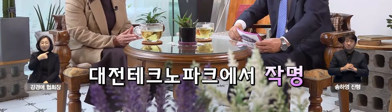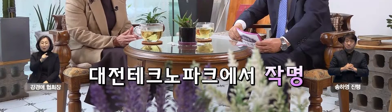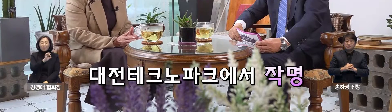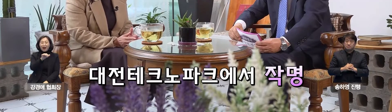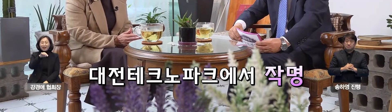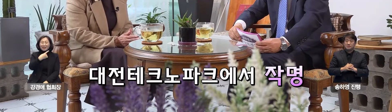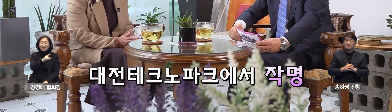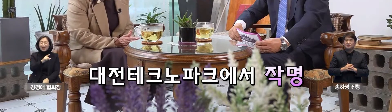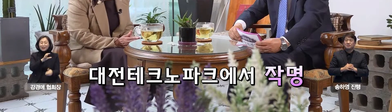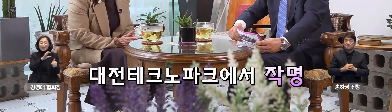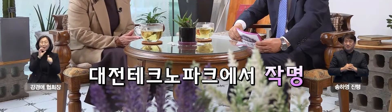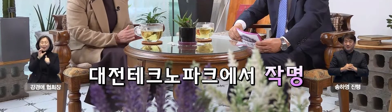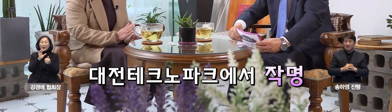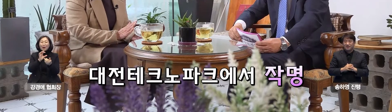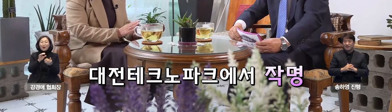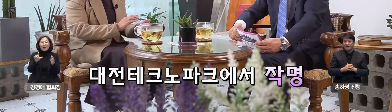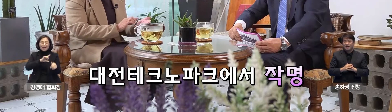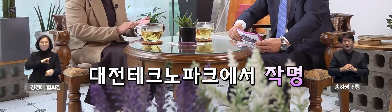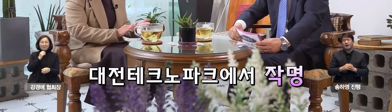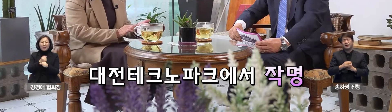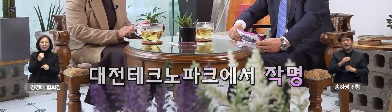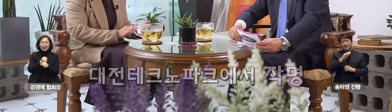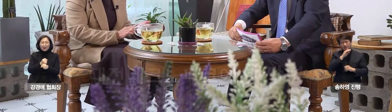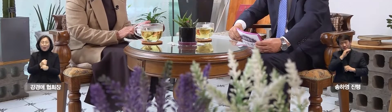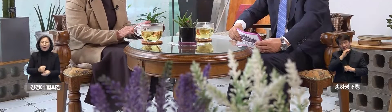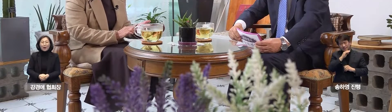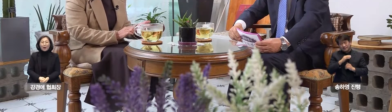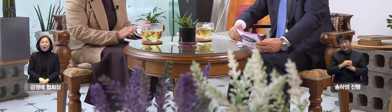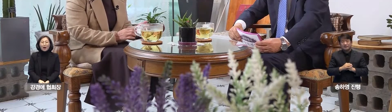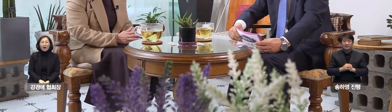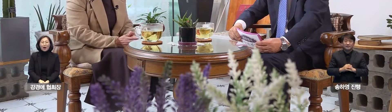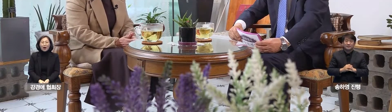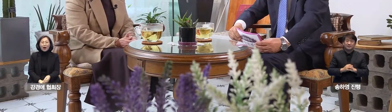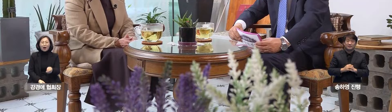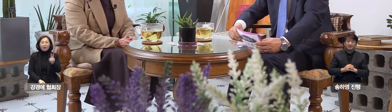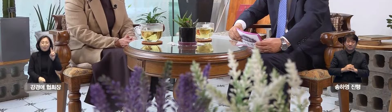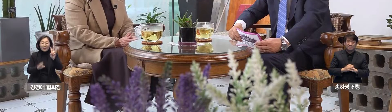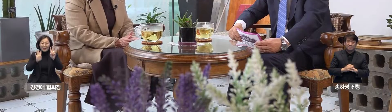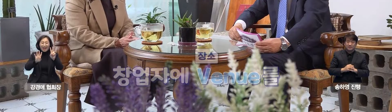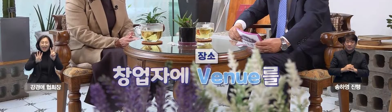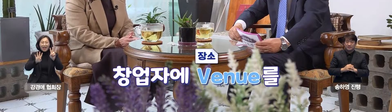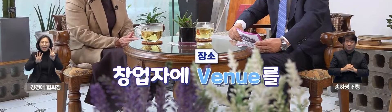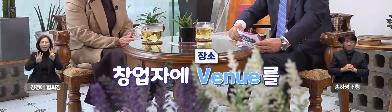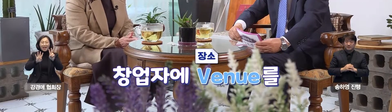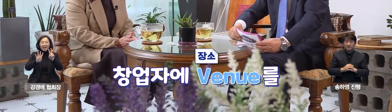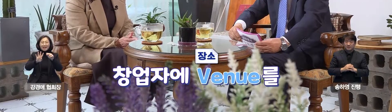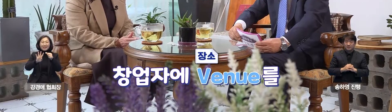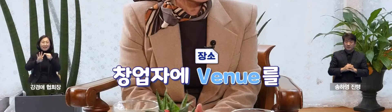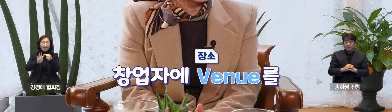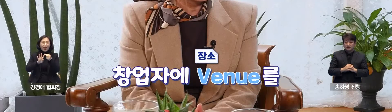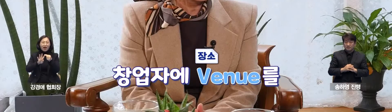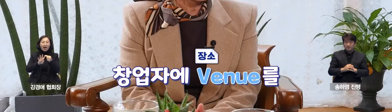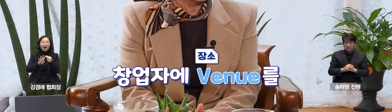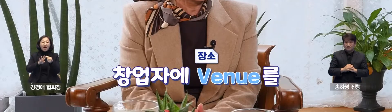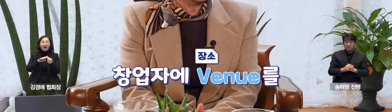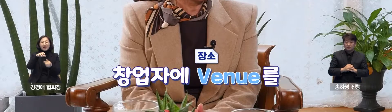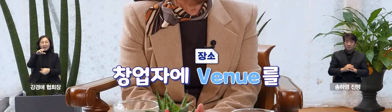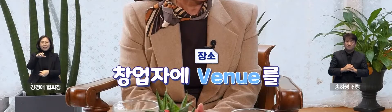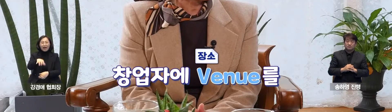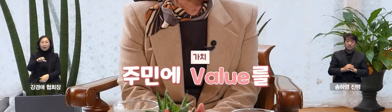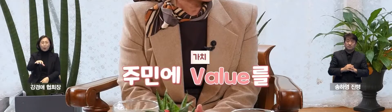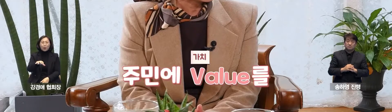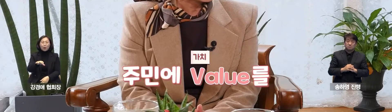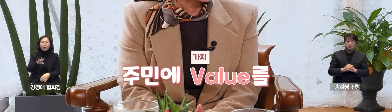저도 어렵습니다. 그러니까 네 포 V자를 만드는 거고요. 장소를 의미하는 벤, 그